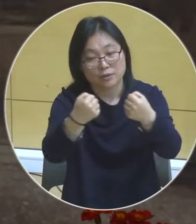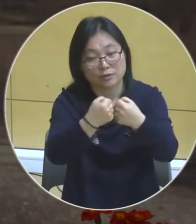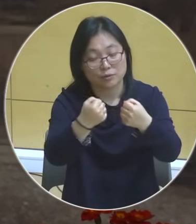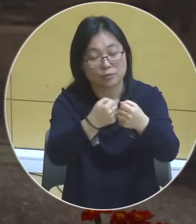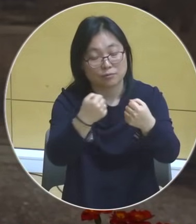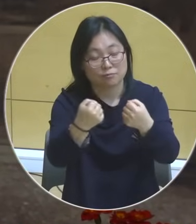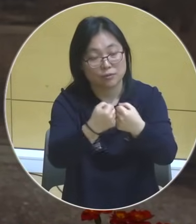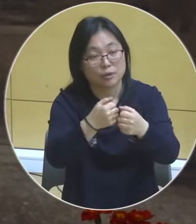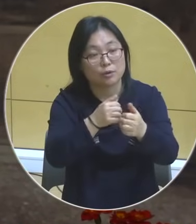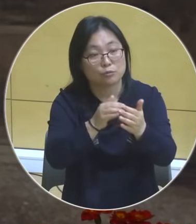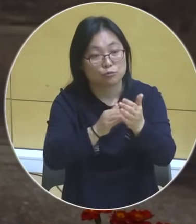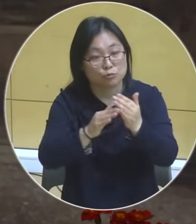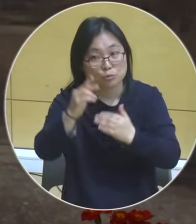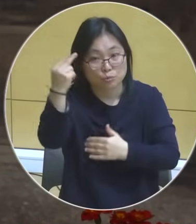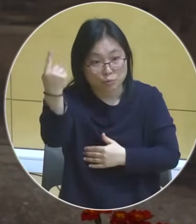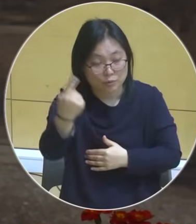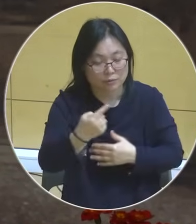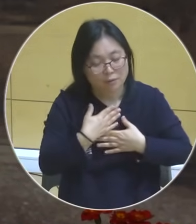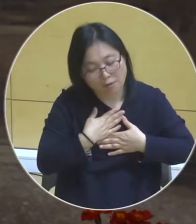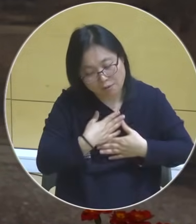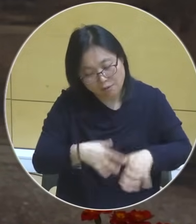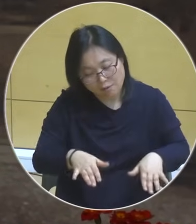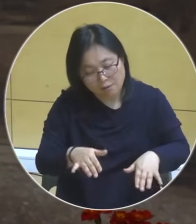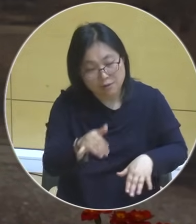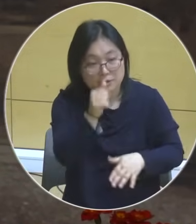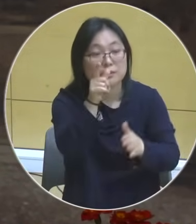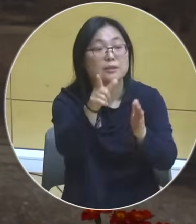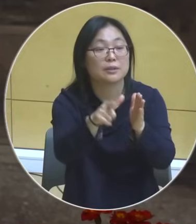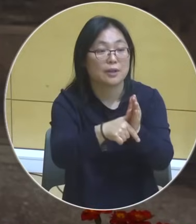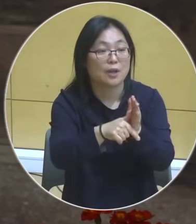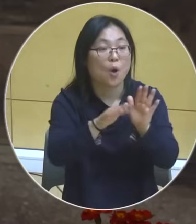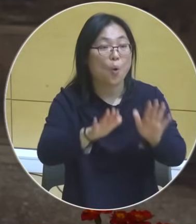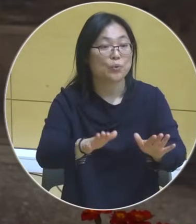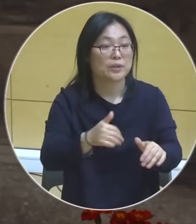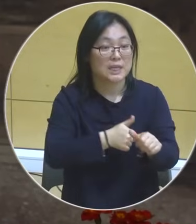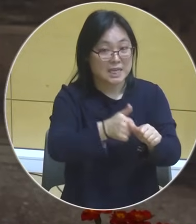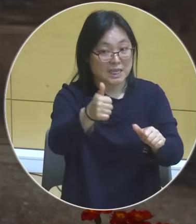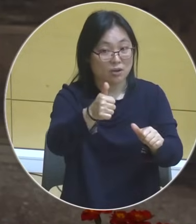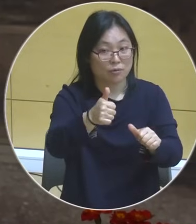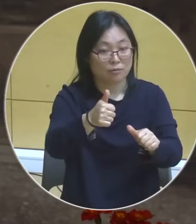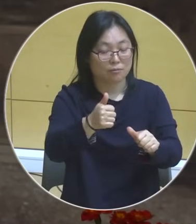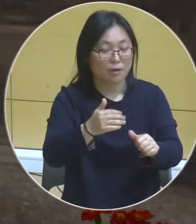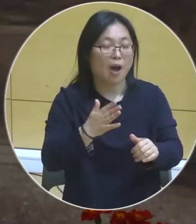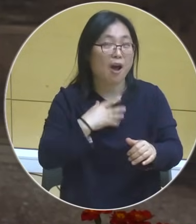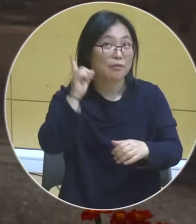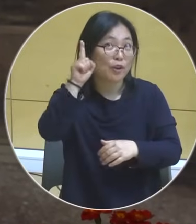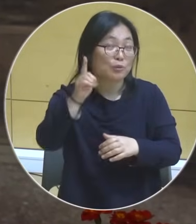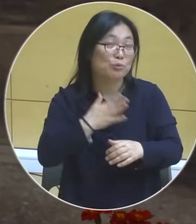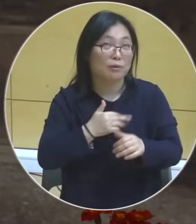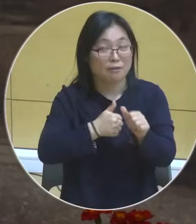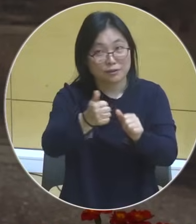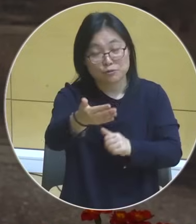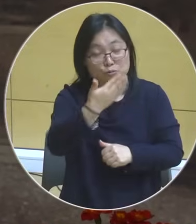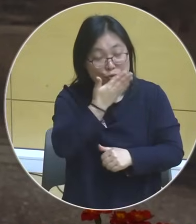돌아와서 그들이 지쳐 있을 때에 오늘 이겼다고 내일 이긴다는 법이 없지